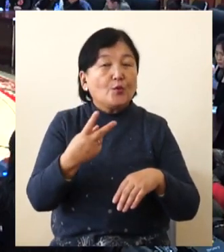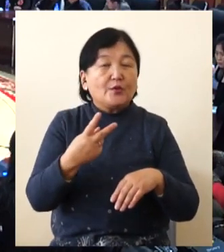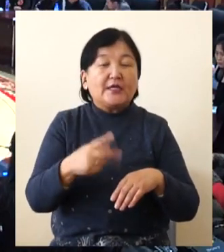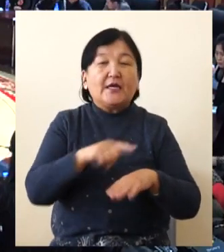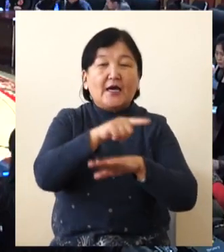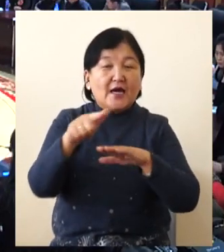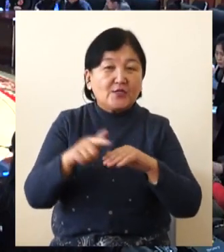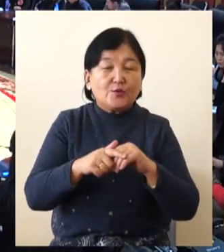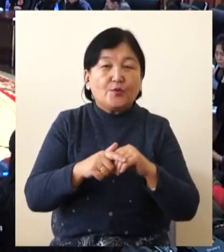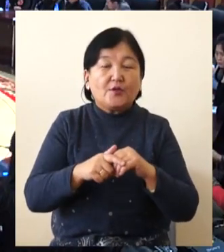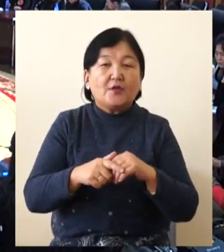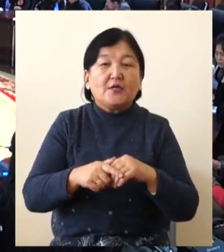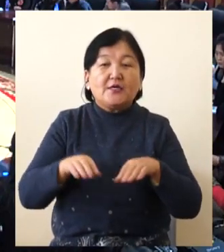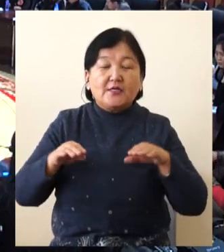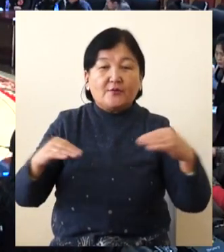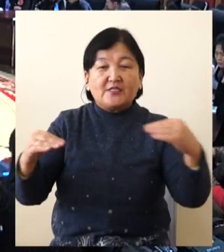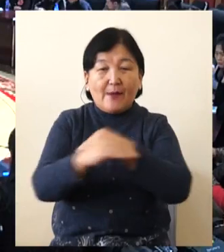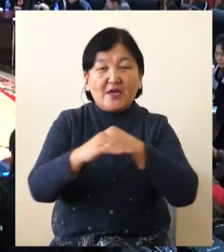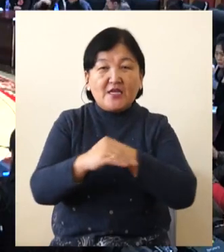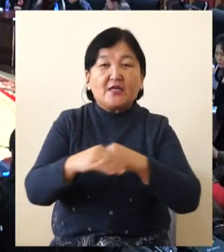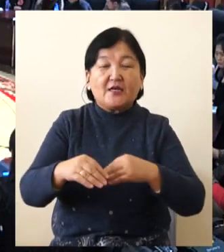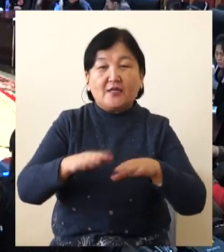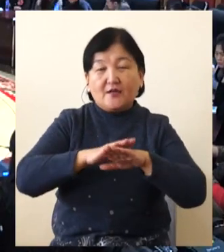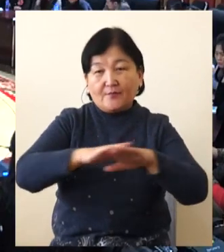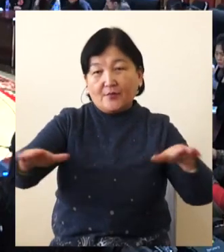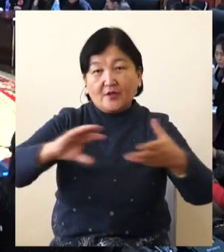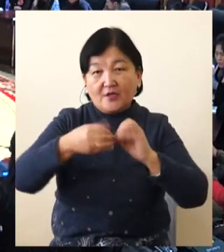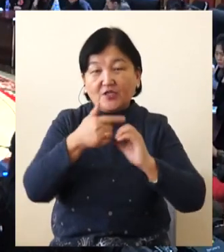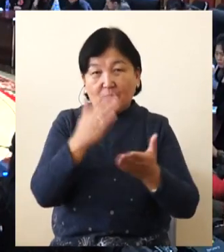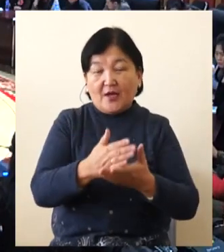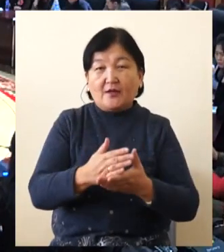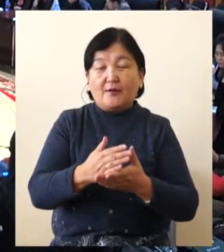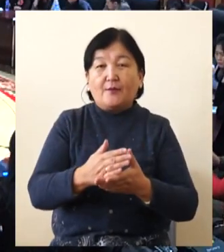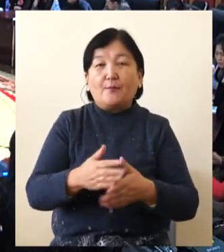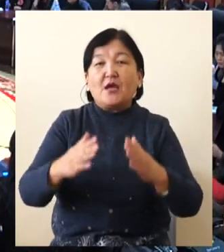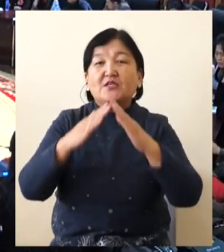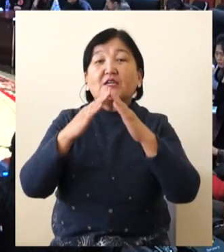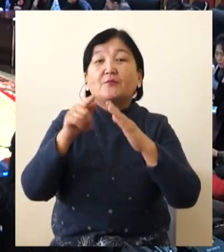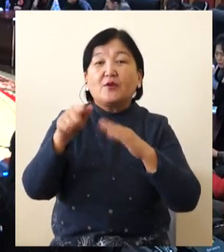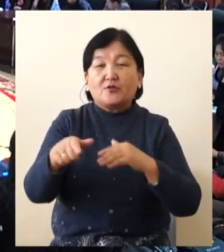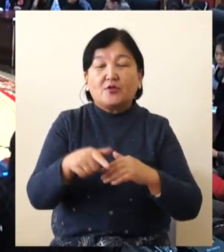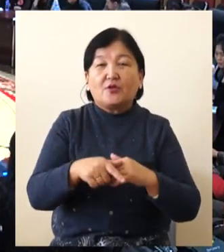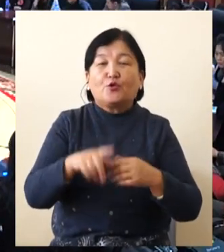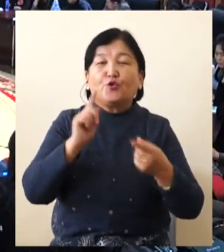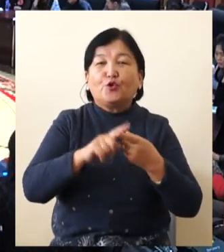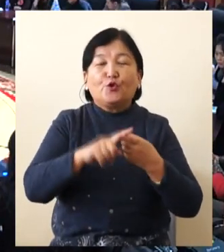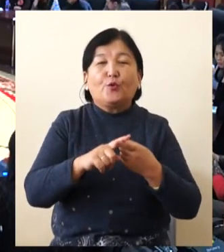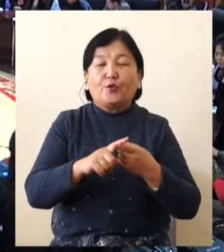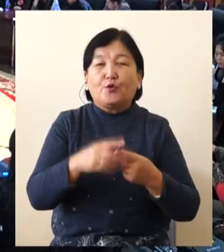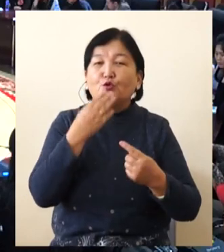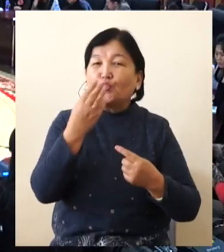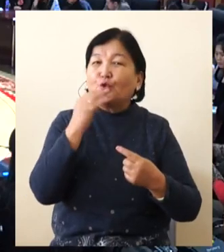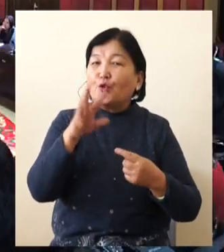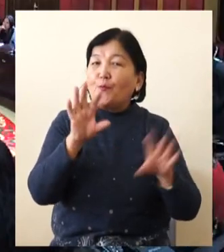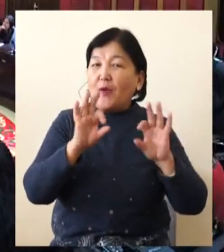тийм үүд хийж байгаа хэрэг замын зарчим байшин гэж байна. Ингээд одоо орон нутгад ямар ч шударга тах юм өрсөлдөөн болоод одоо хаасаг байна.